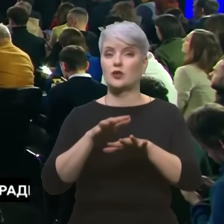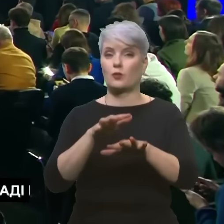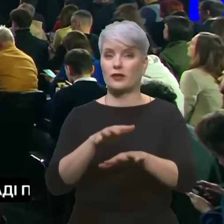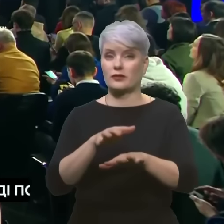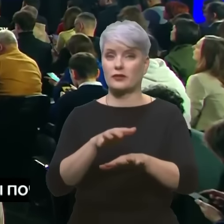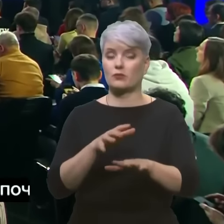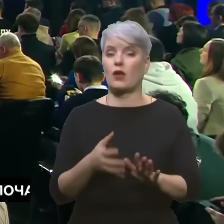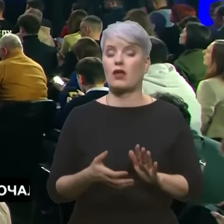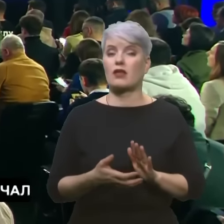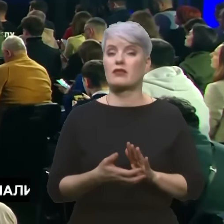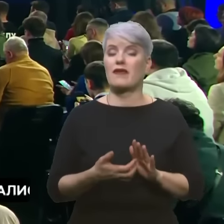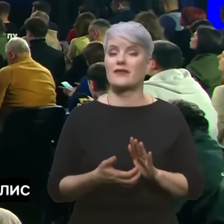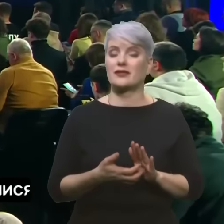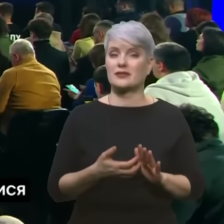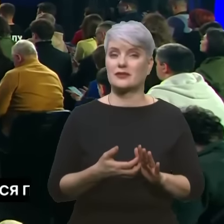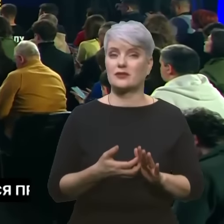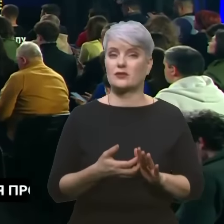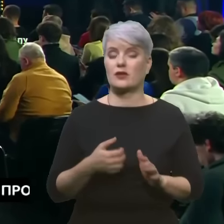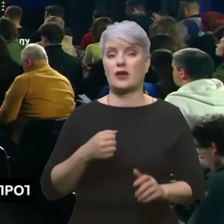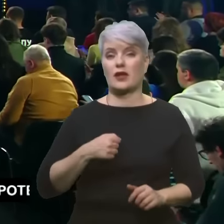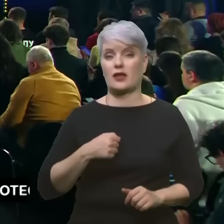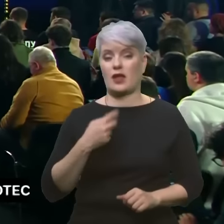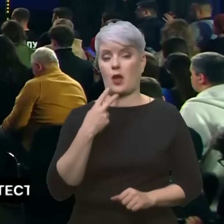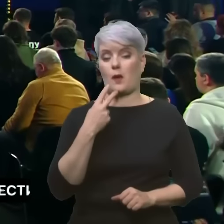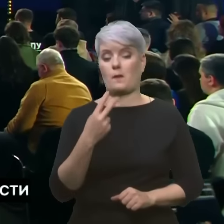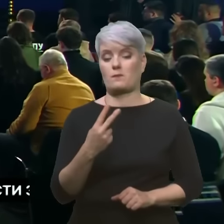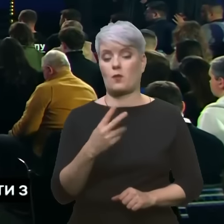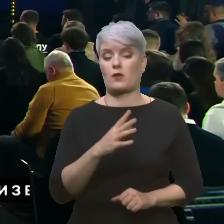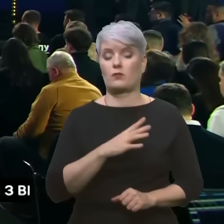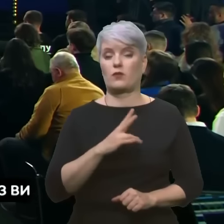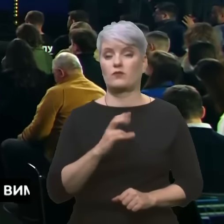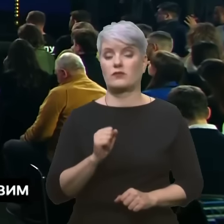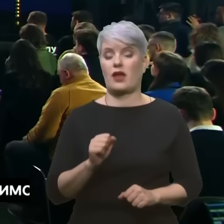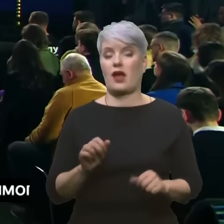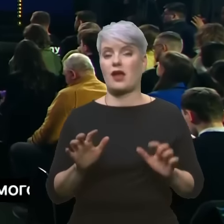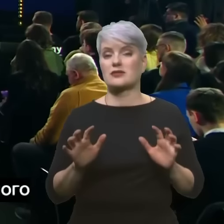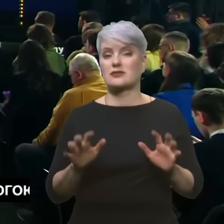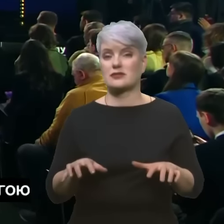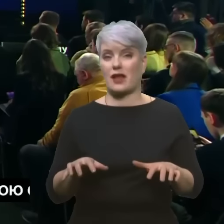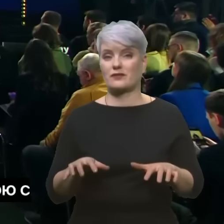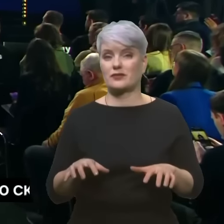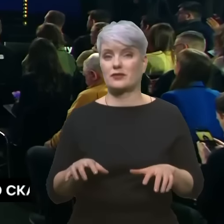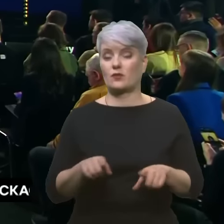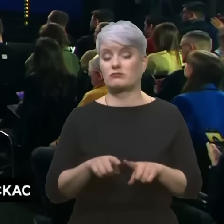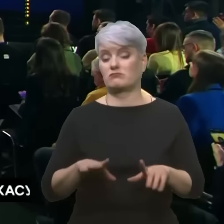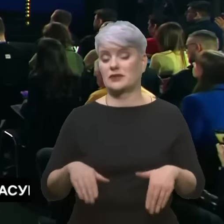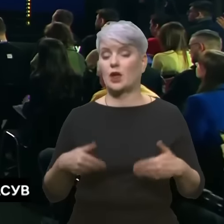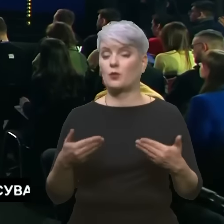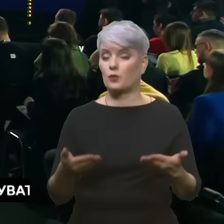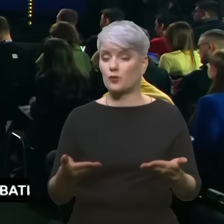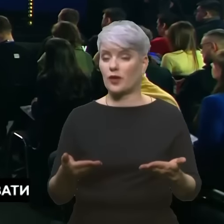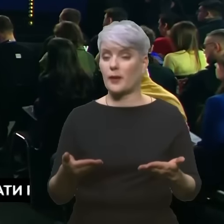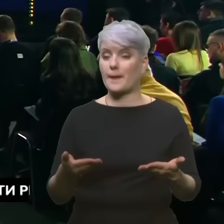щодо дефіциту. І їх погляд був на ставці, що вони запропонували